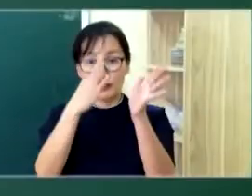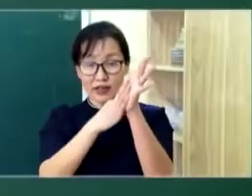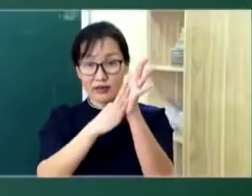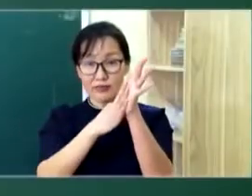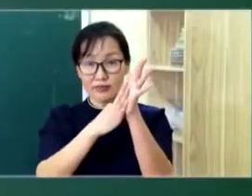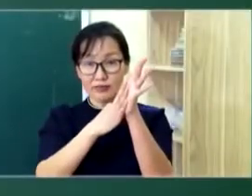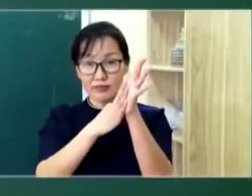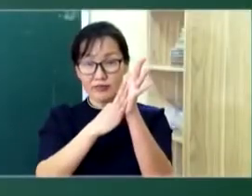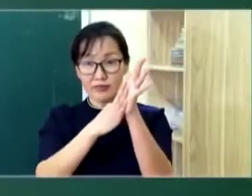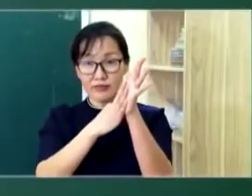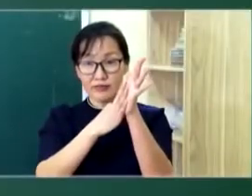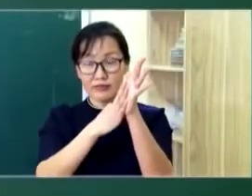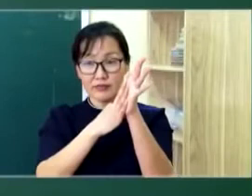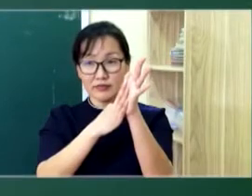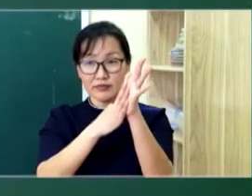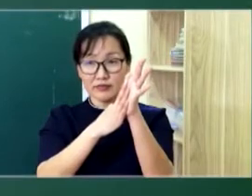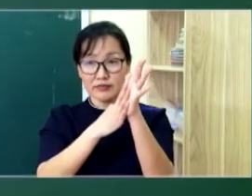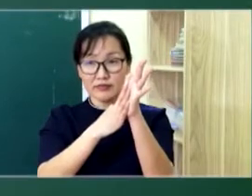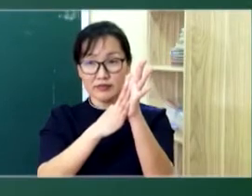1 бүхэл 128 гэдэг тоо маань